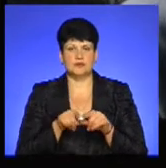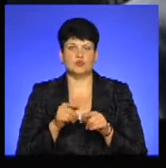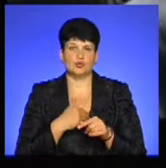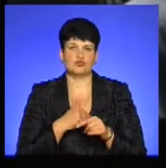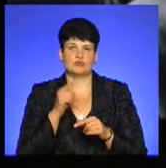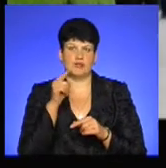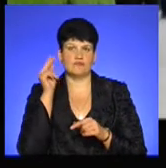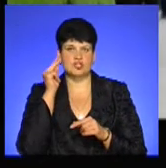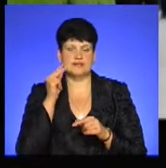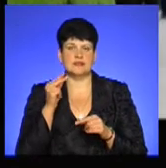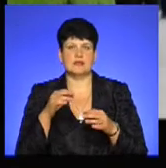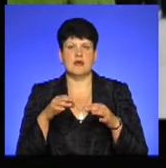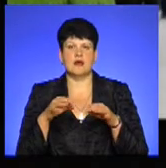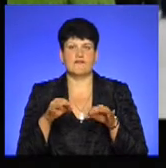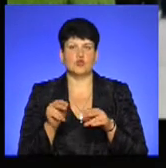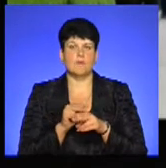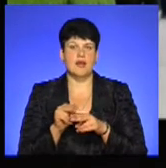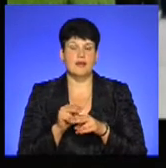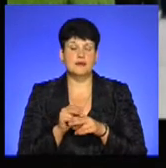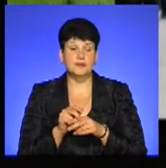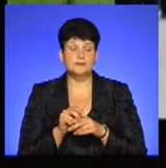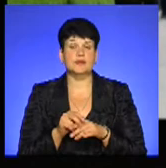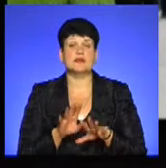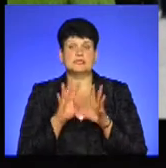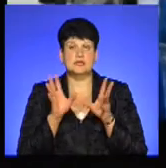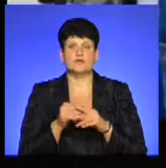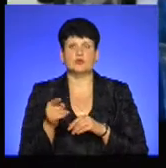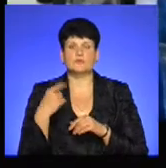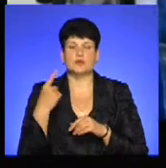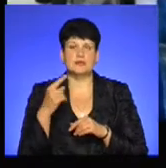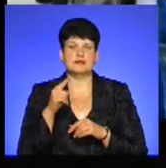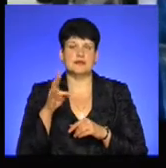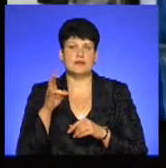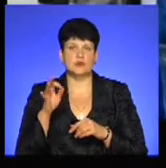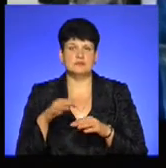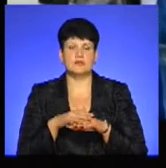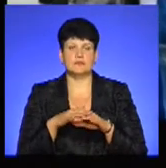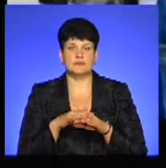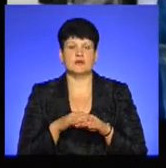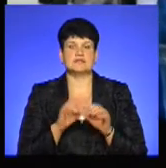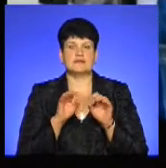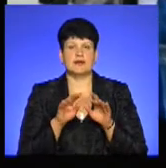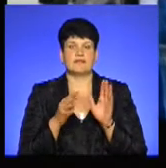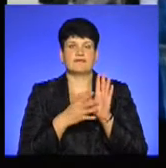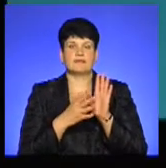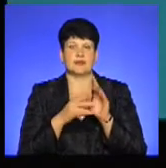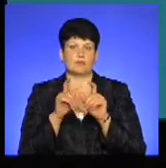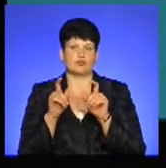на автомеханіку. Загалом у Тернопільській області ЗНО з математики здавали у 9 пунктах тестування.